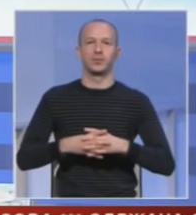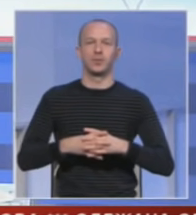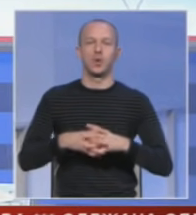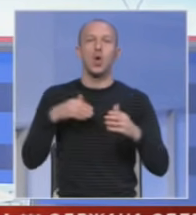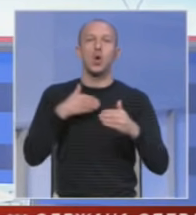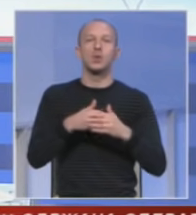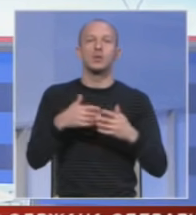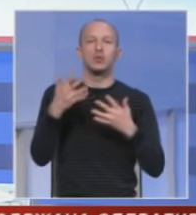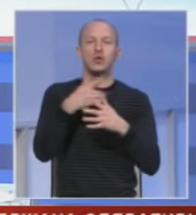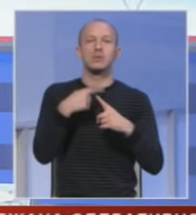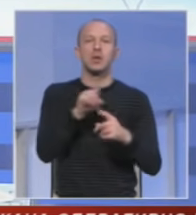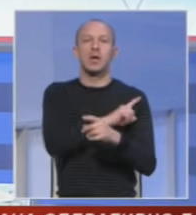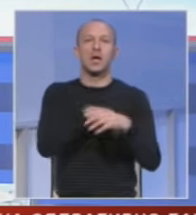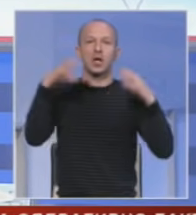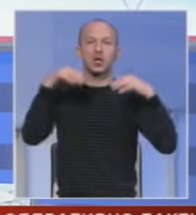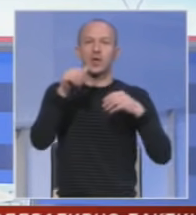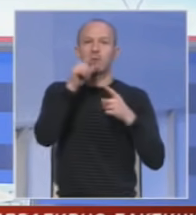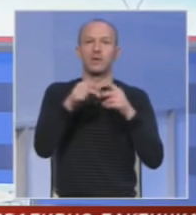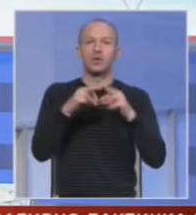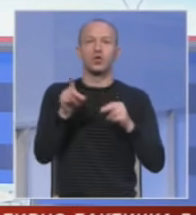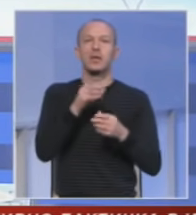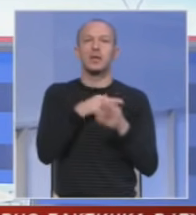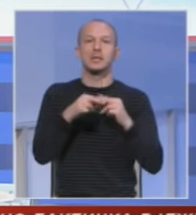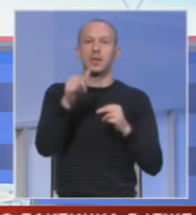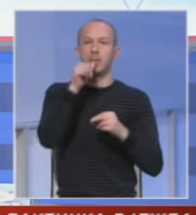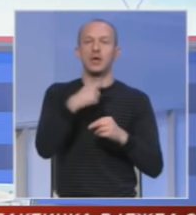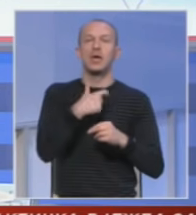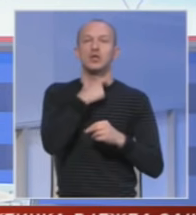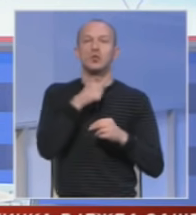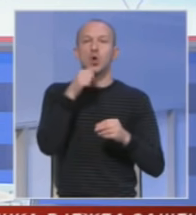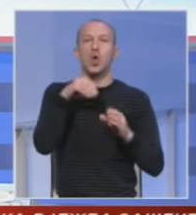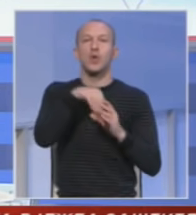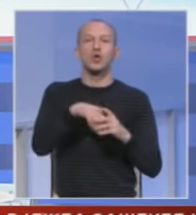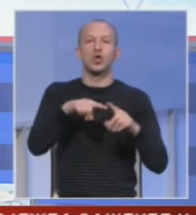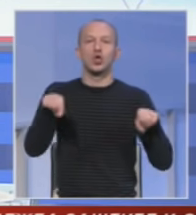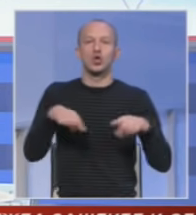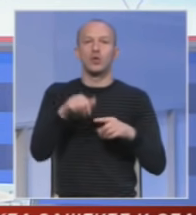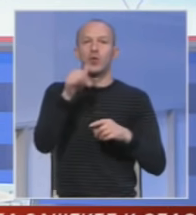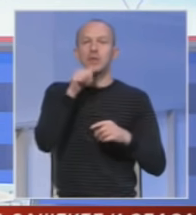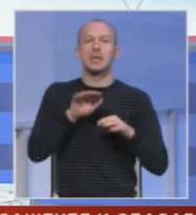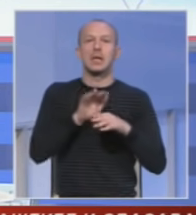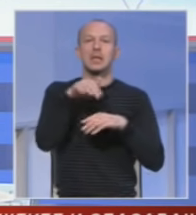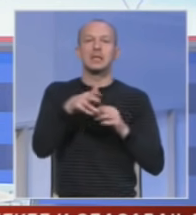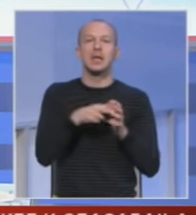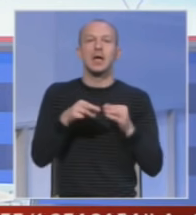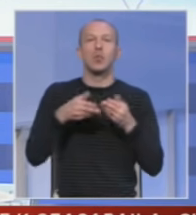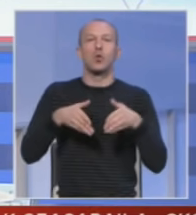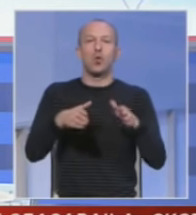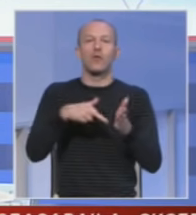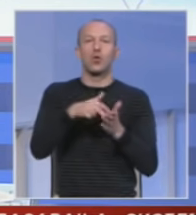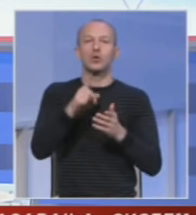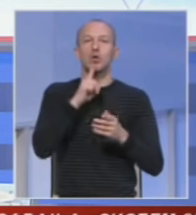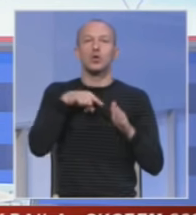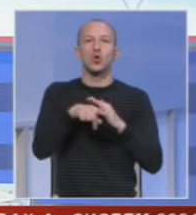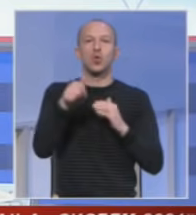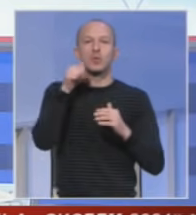Uslijed zamućenja zbog jake kiše voda u Foči nije za piće. Začepljeni su i odvodni šahtovi, a voda se izlila na trotoare i kolovoz koji su